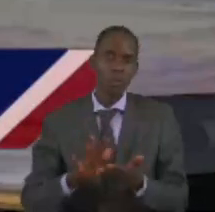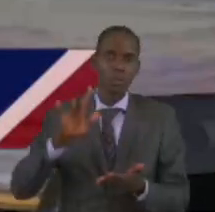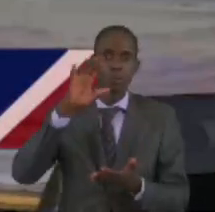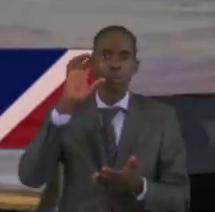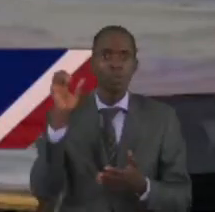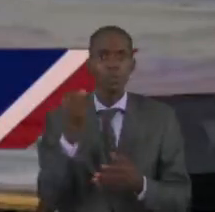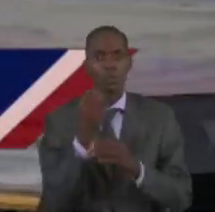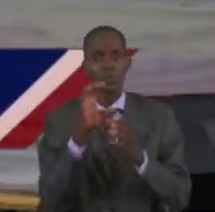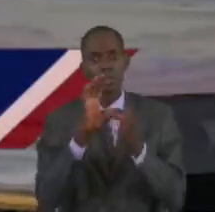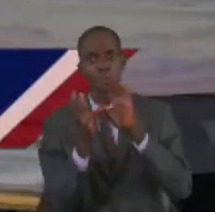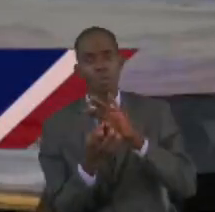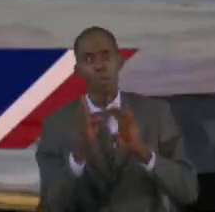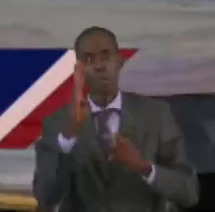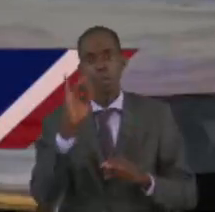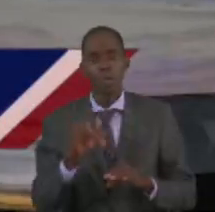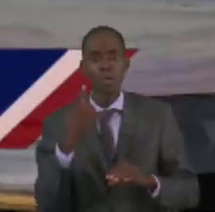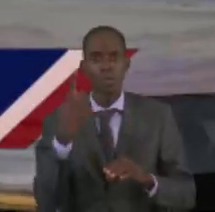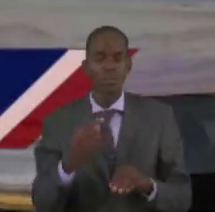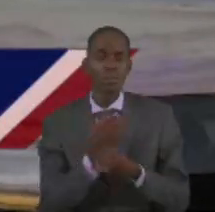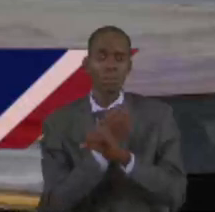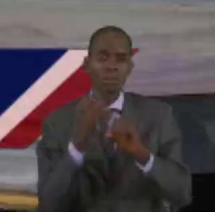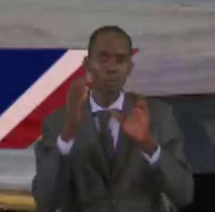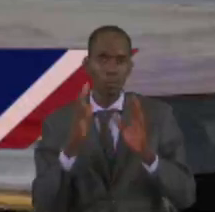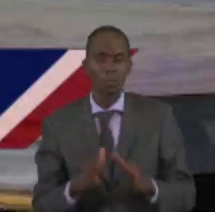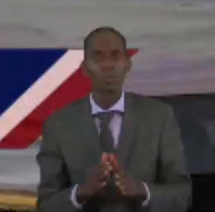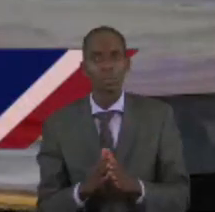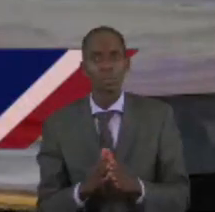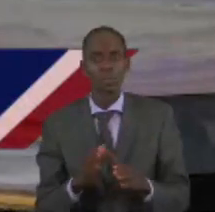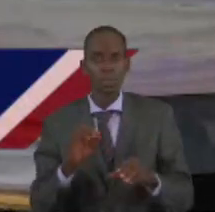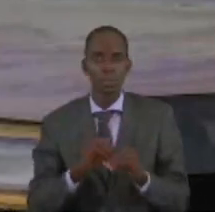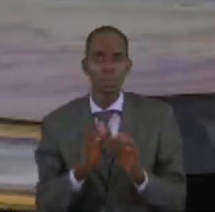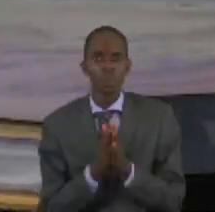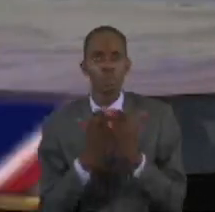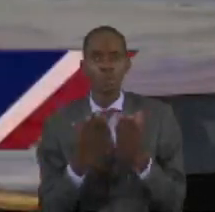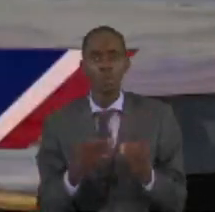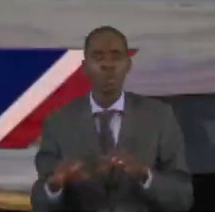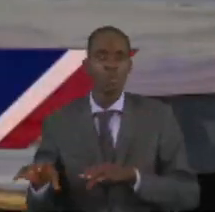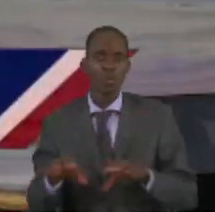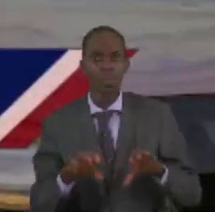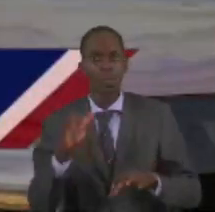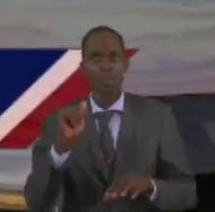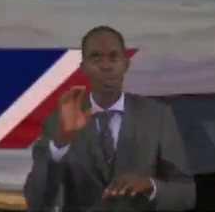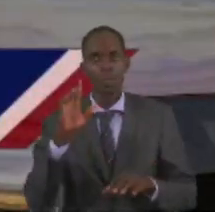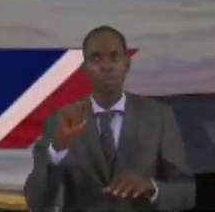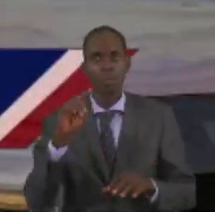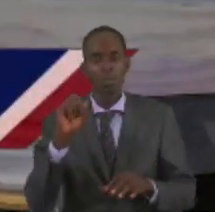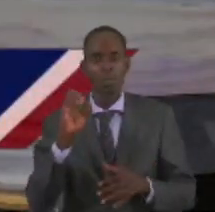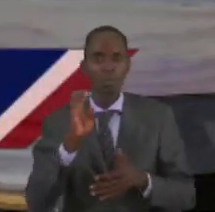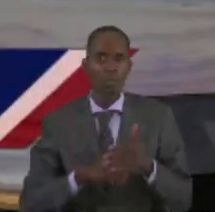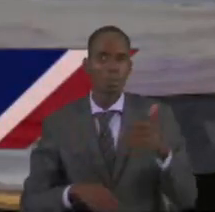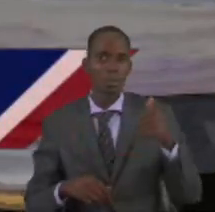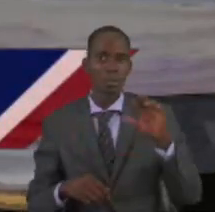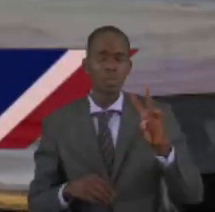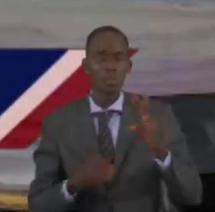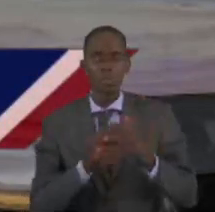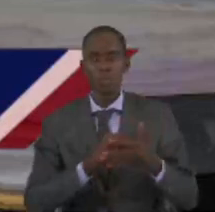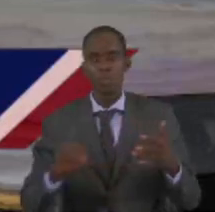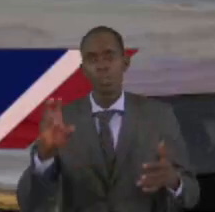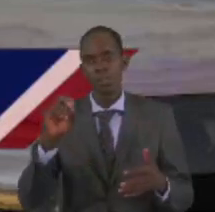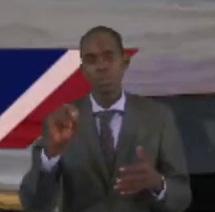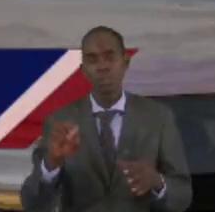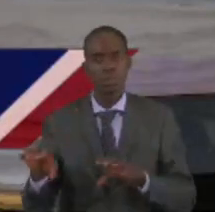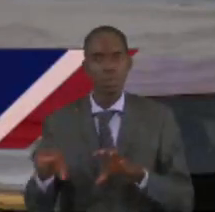Sauveur. Une conversion glorieuse par le Sauveur. Actes chapitre